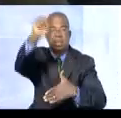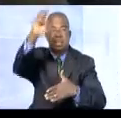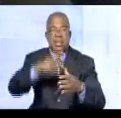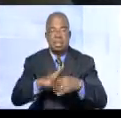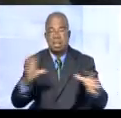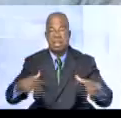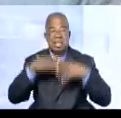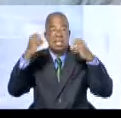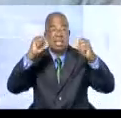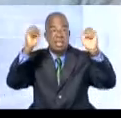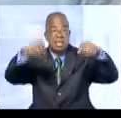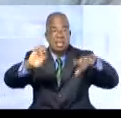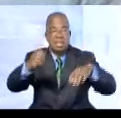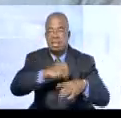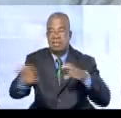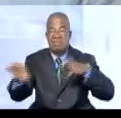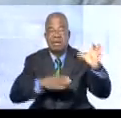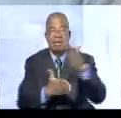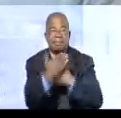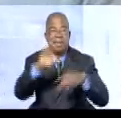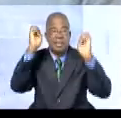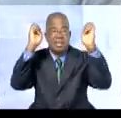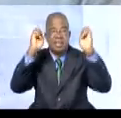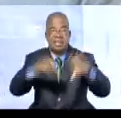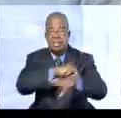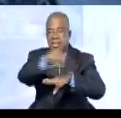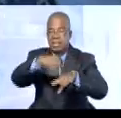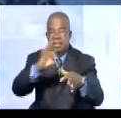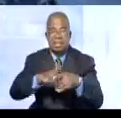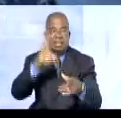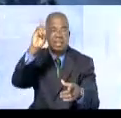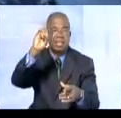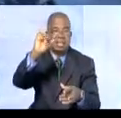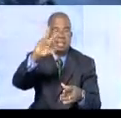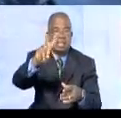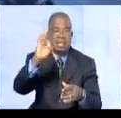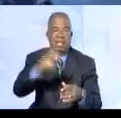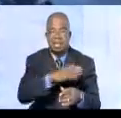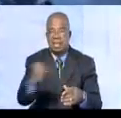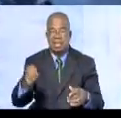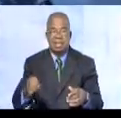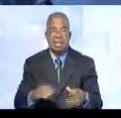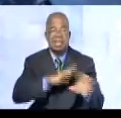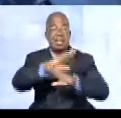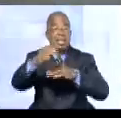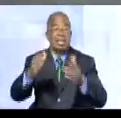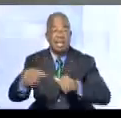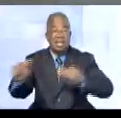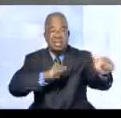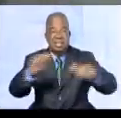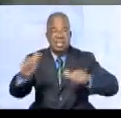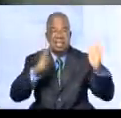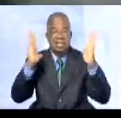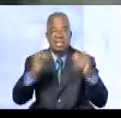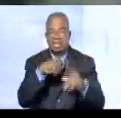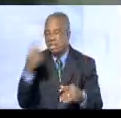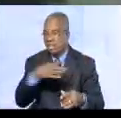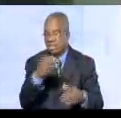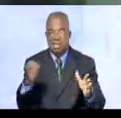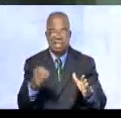la Direction régionale de l'éducation nationale de Divo, à l'intention des acteurs intervenant directement à l'animation du